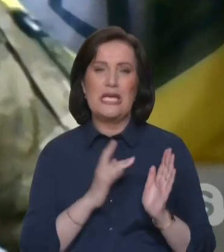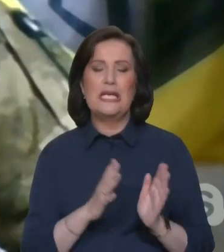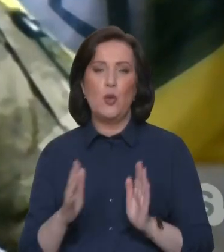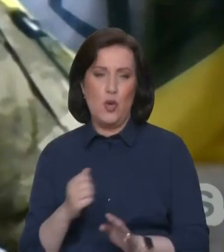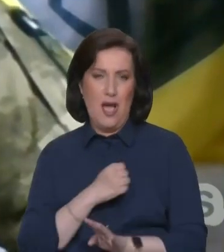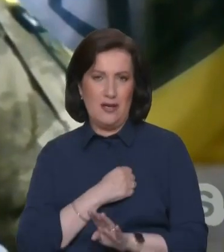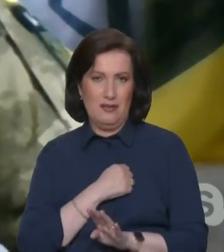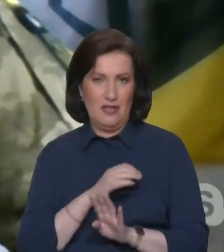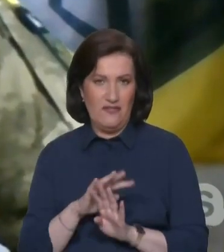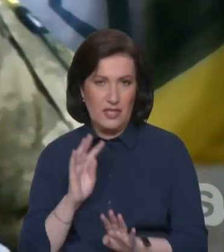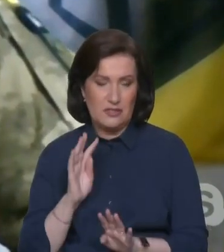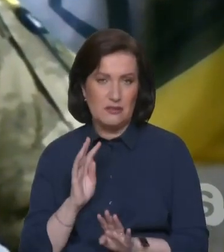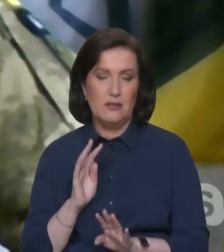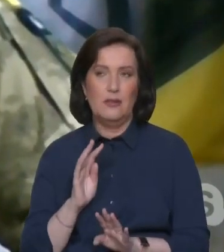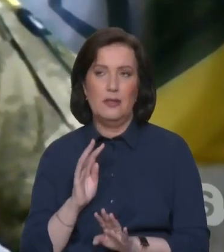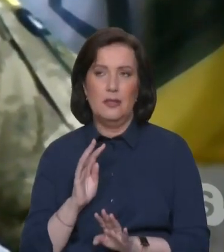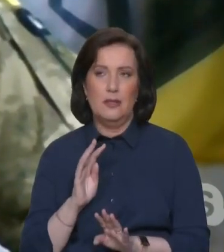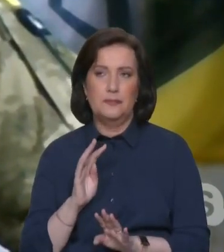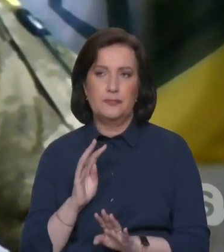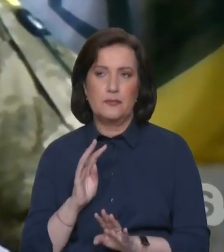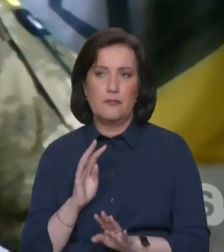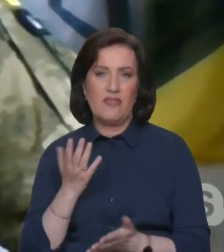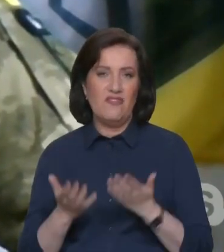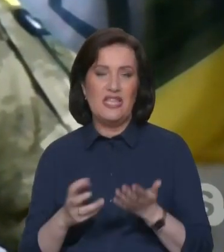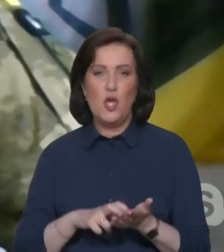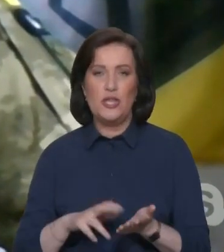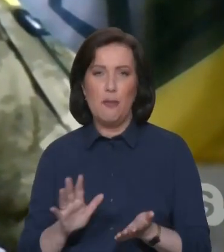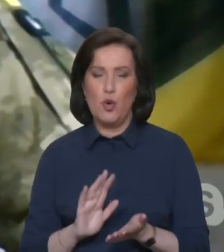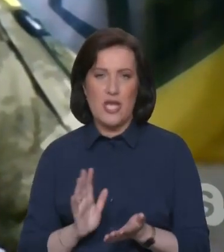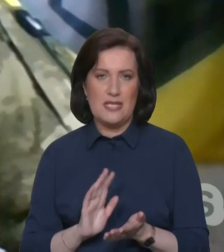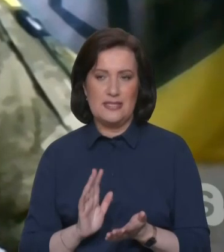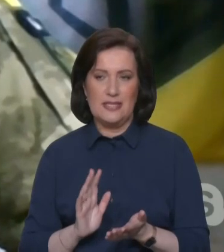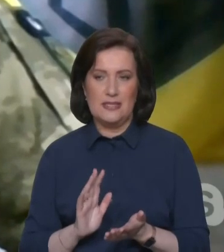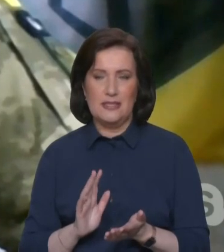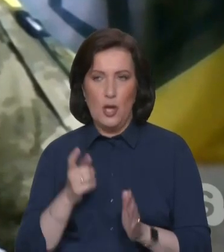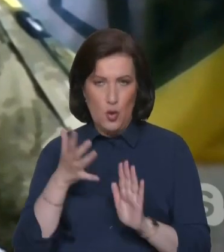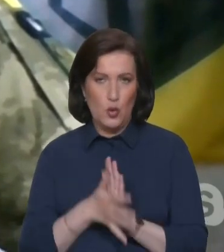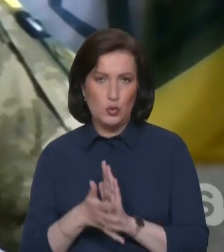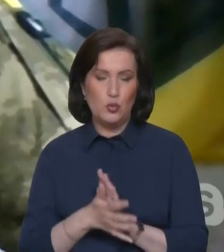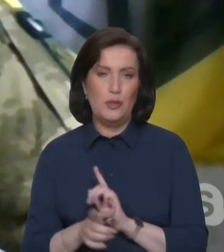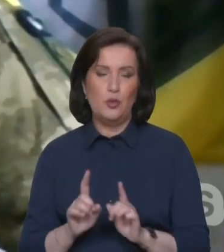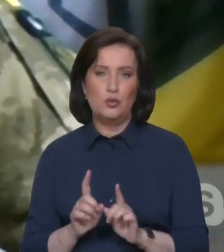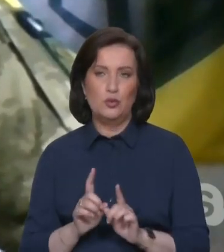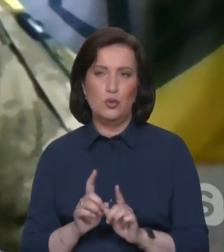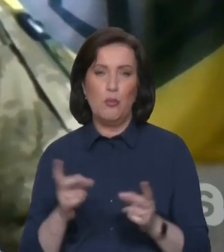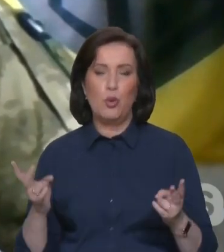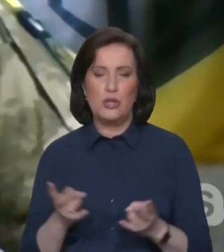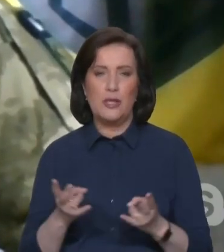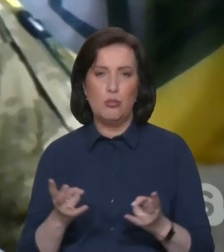регулярних військ. Вони, видно, не бояться. Ну, розуміють, що